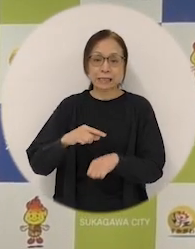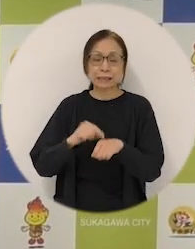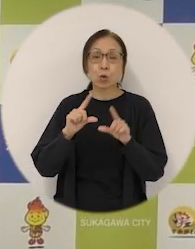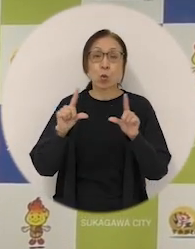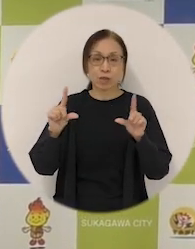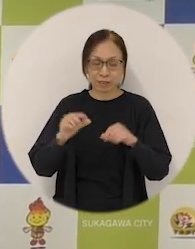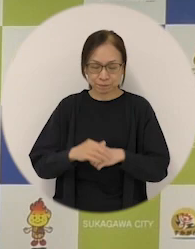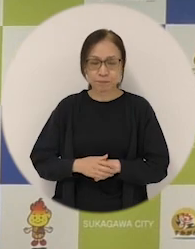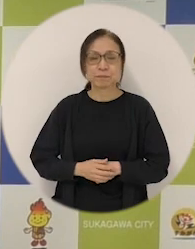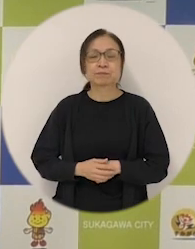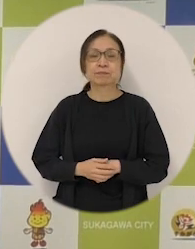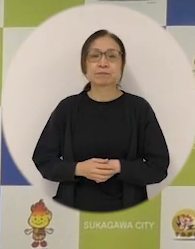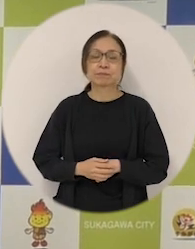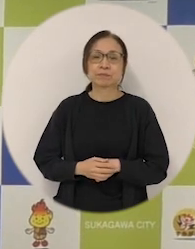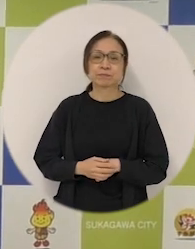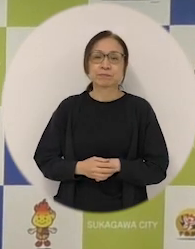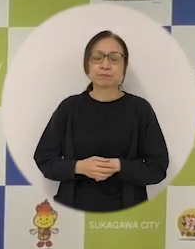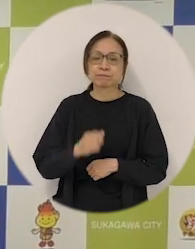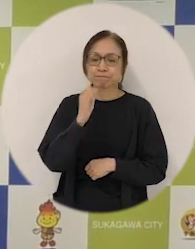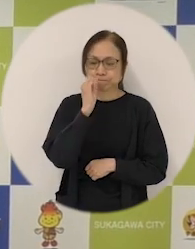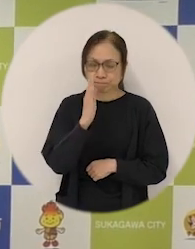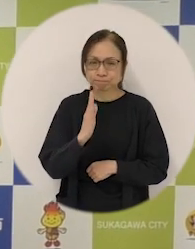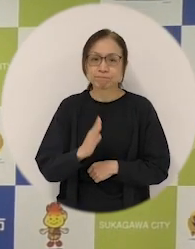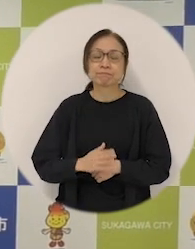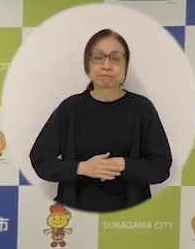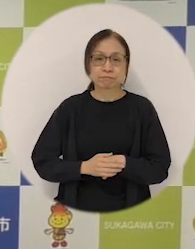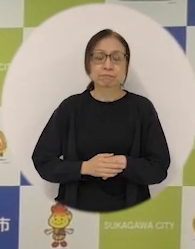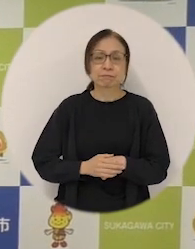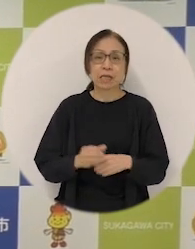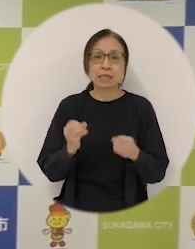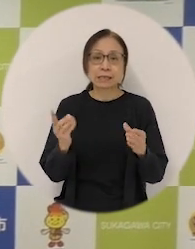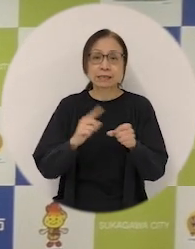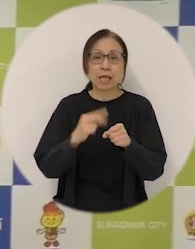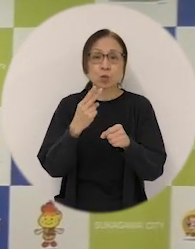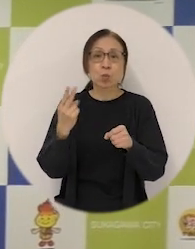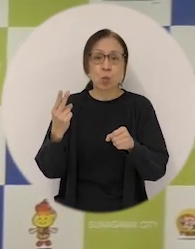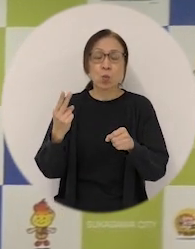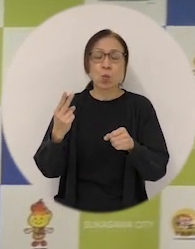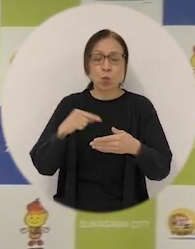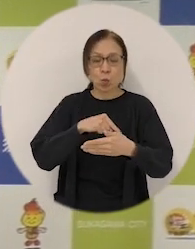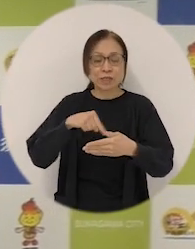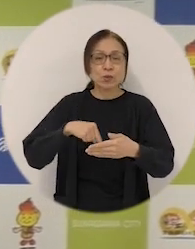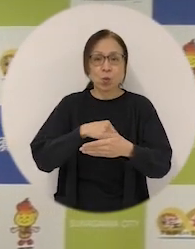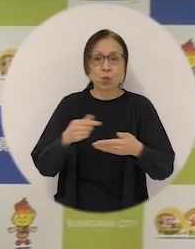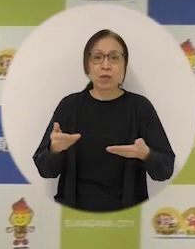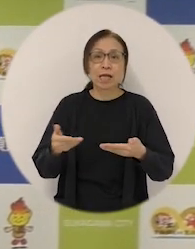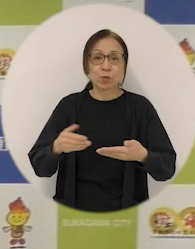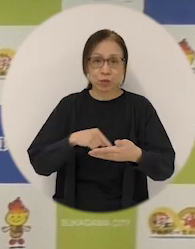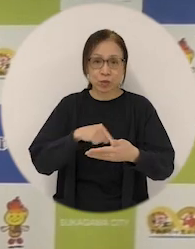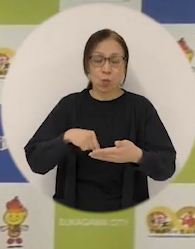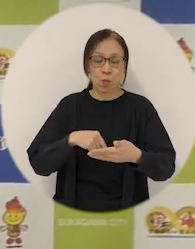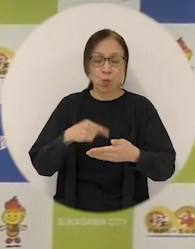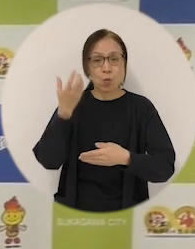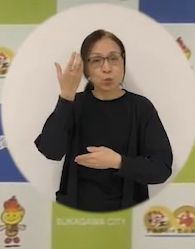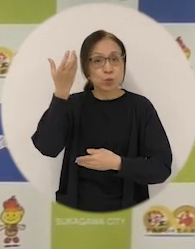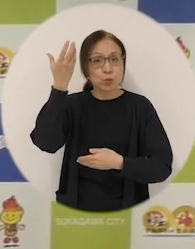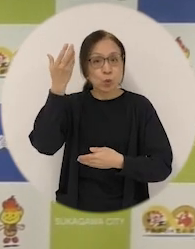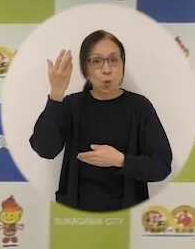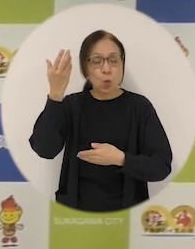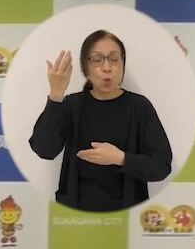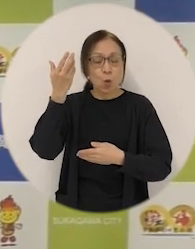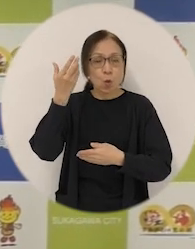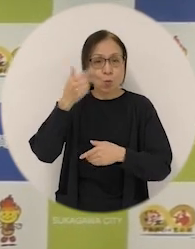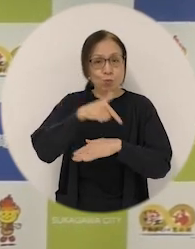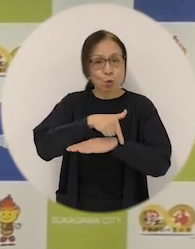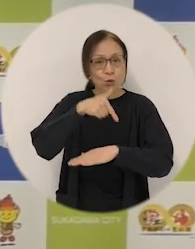します。 お願いします。 新年度の、主な新規事業の中にあります、空想プロジェクト、スカバ